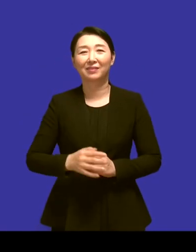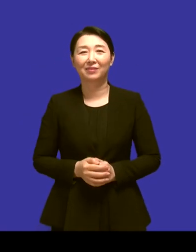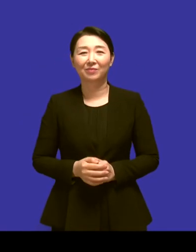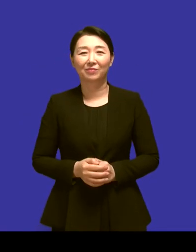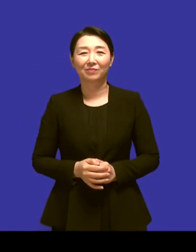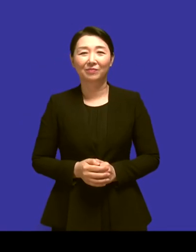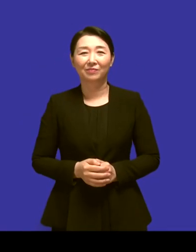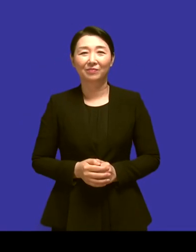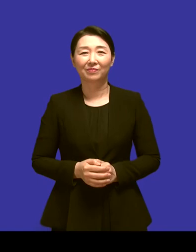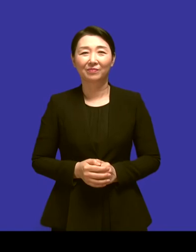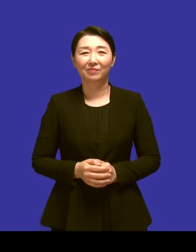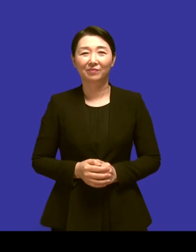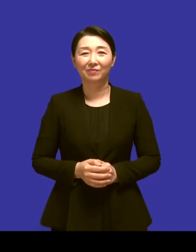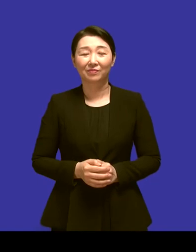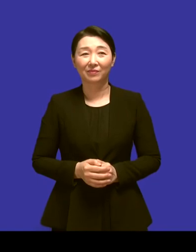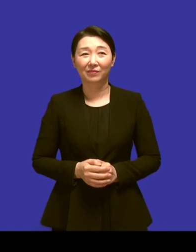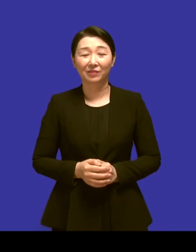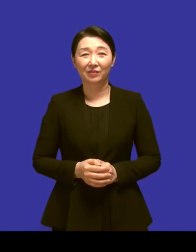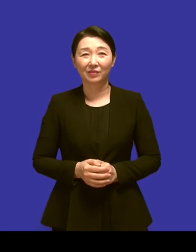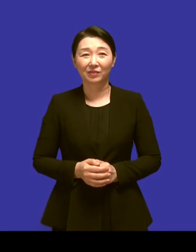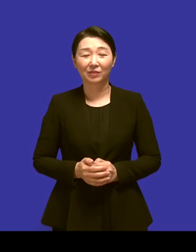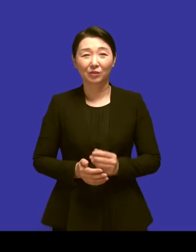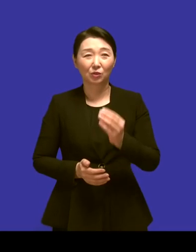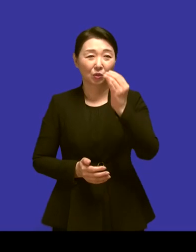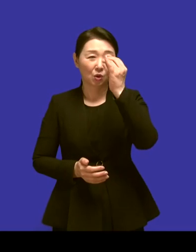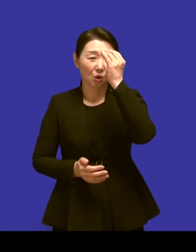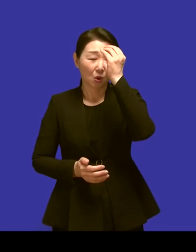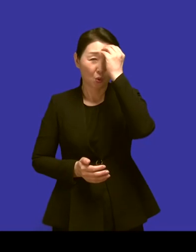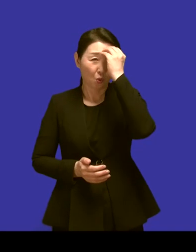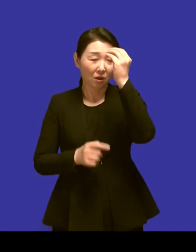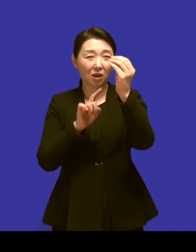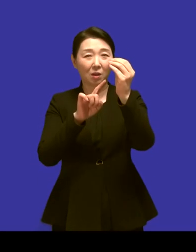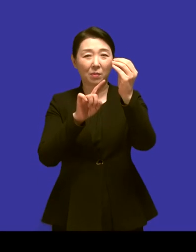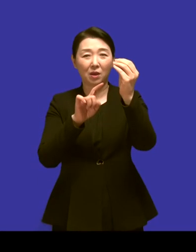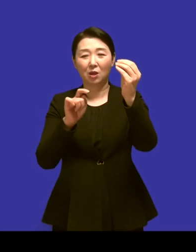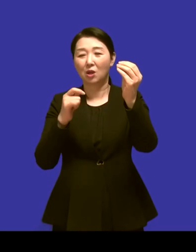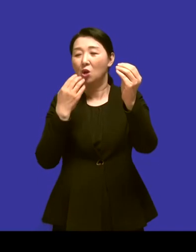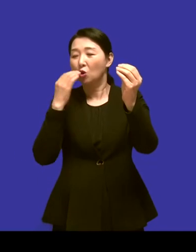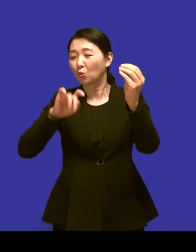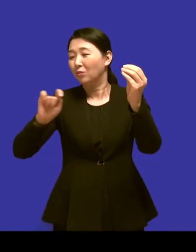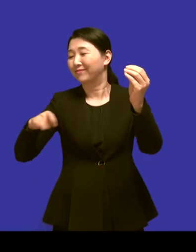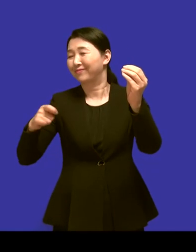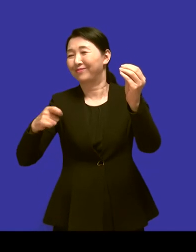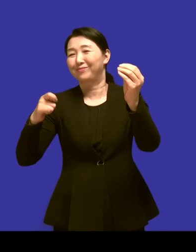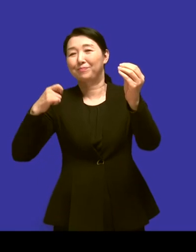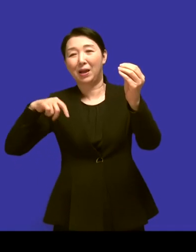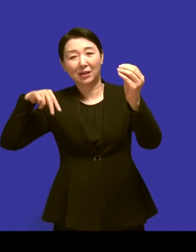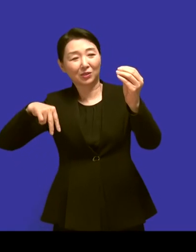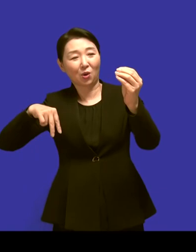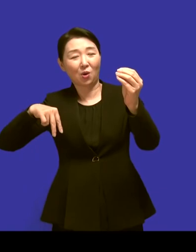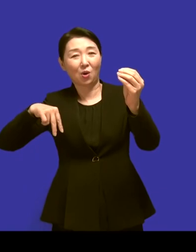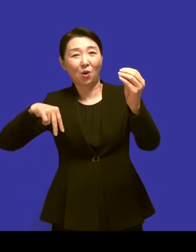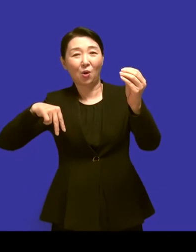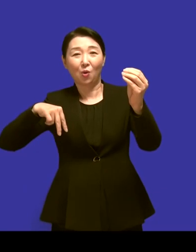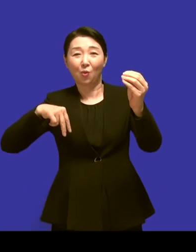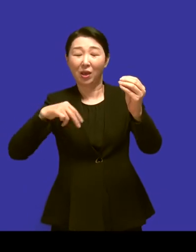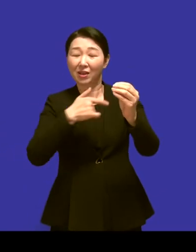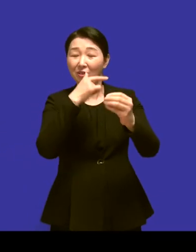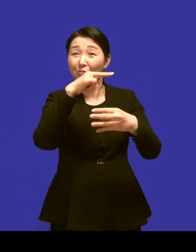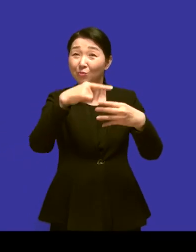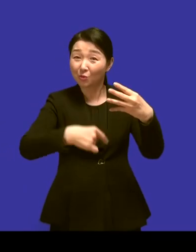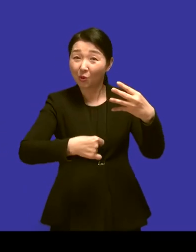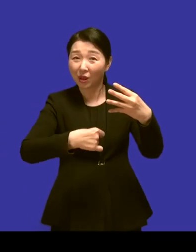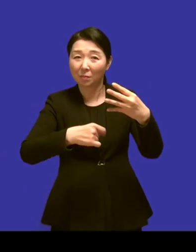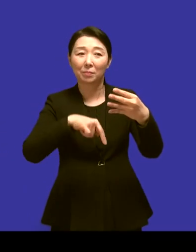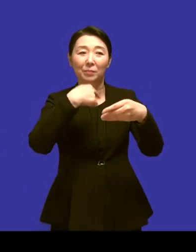그래서 그 골리앗 앞에 돌팔매를 갖고 섰던 네. 쇼미더머니라는 프로에 나가서 예. 골리앗 같은 프로에